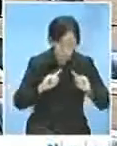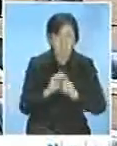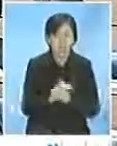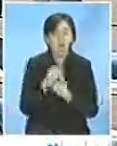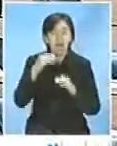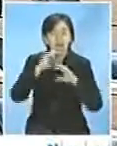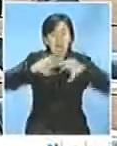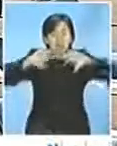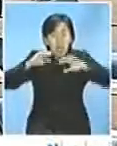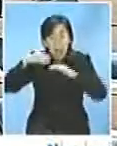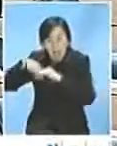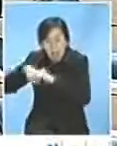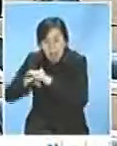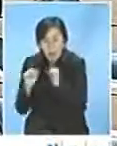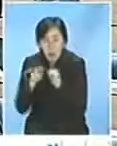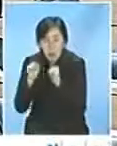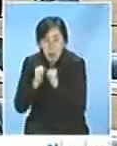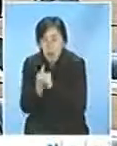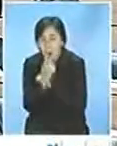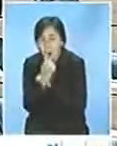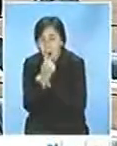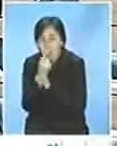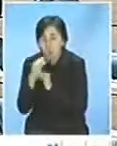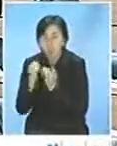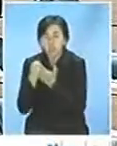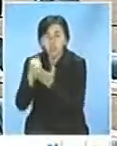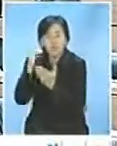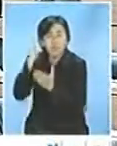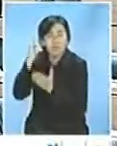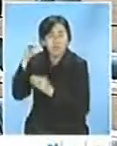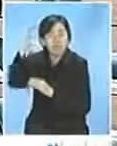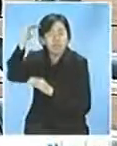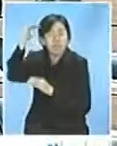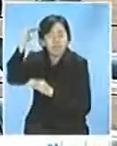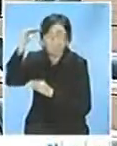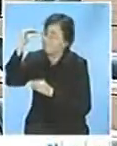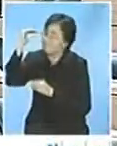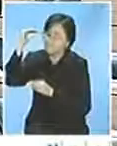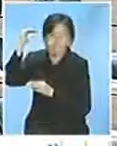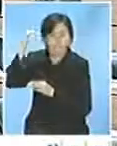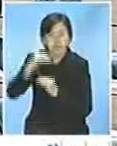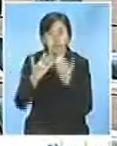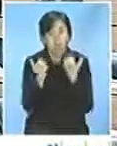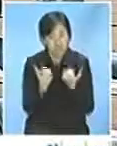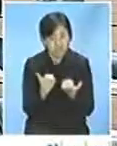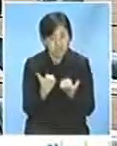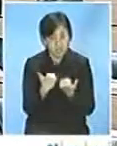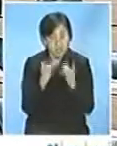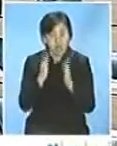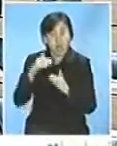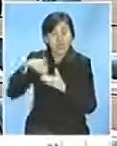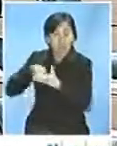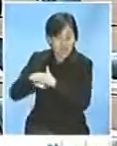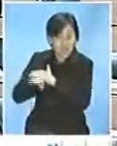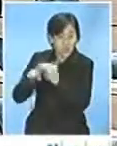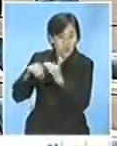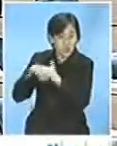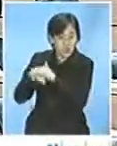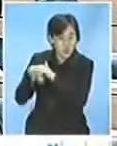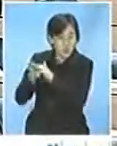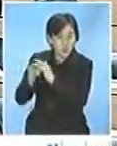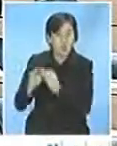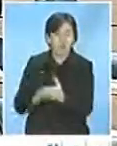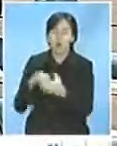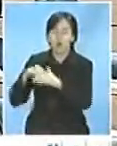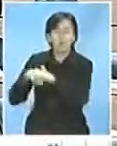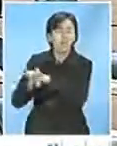บเลี่ยงว่าจะทำเพื่อพี่ชายไม่ต้องกลัวหรอกครับวันนี้คนที่เขาหนีคดีอยู่เขามีอ